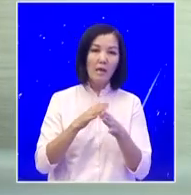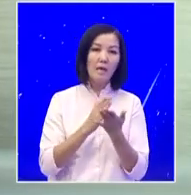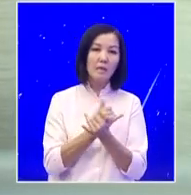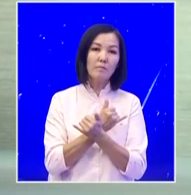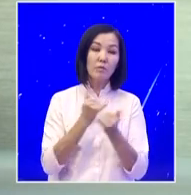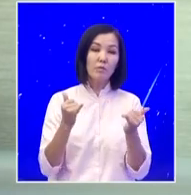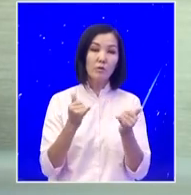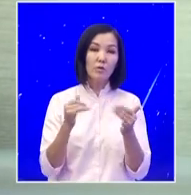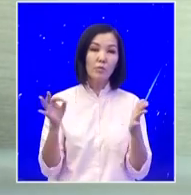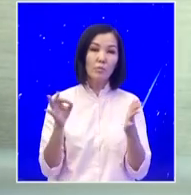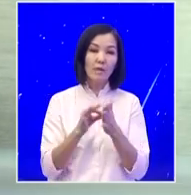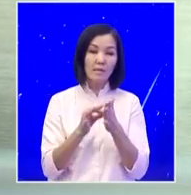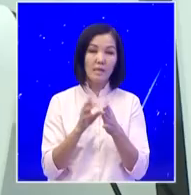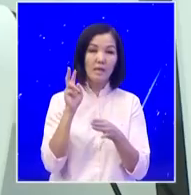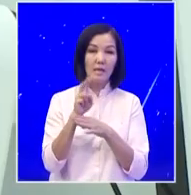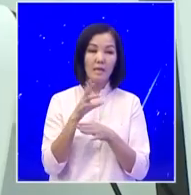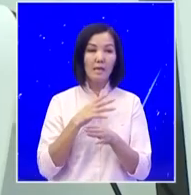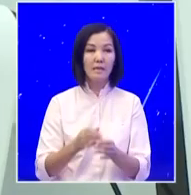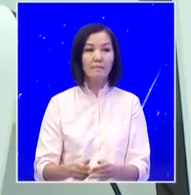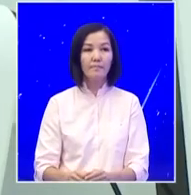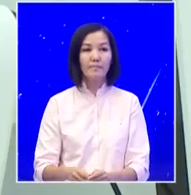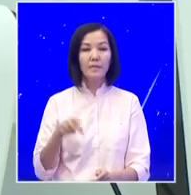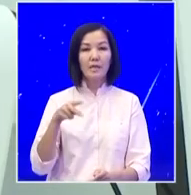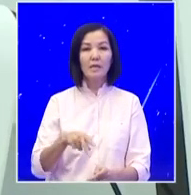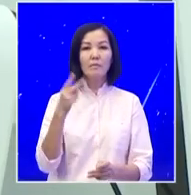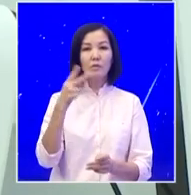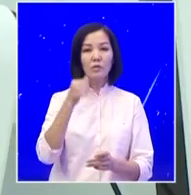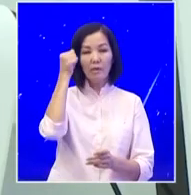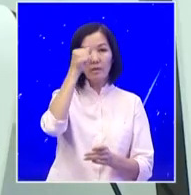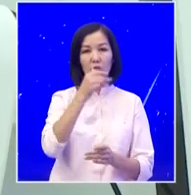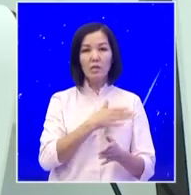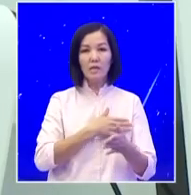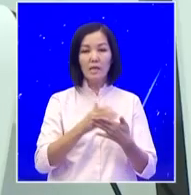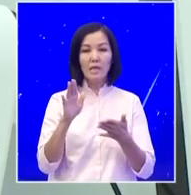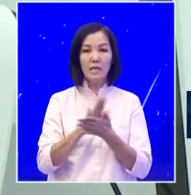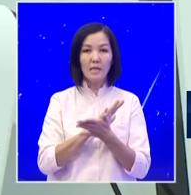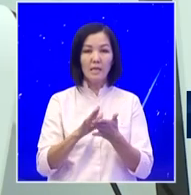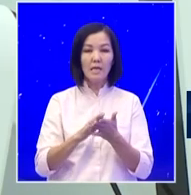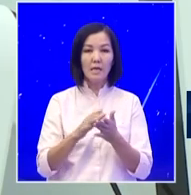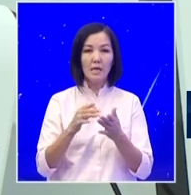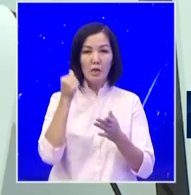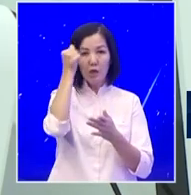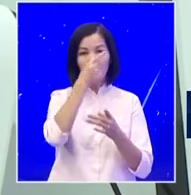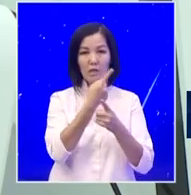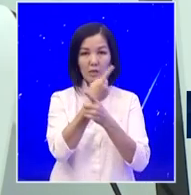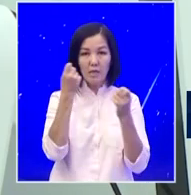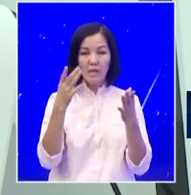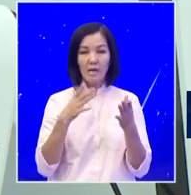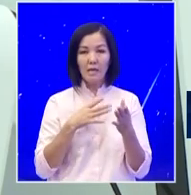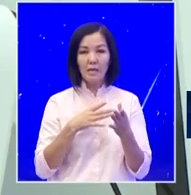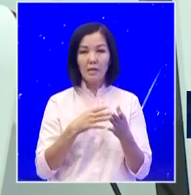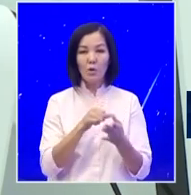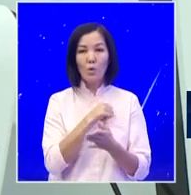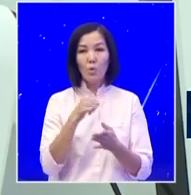көрсету мақсатында келгенін айтады. 2020 жылы еріктілер жылы болып табылғаннан кейін осы ерікті жұмысын өзім өз